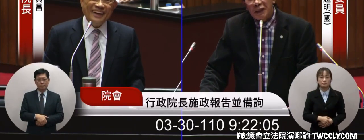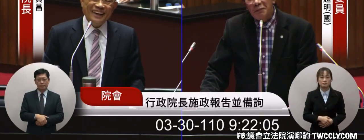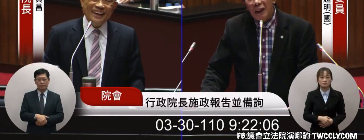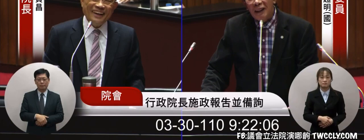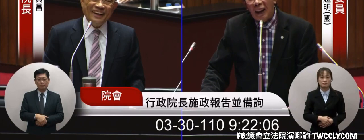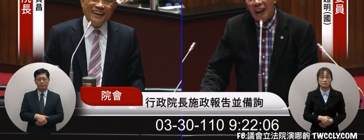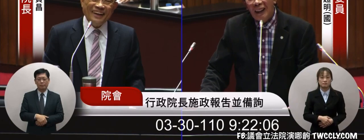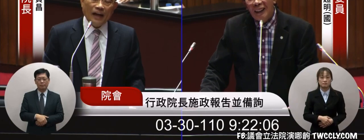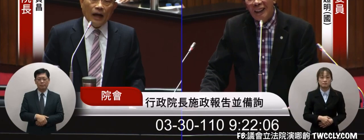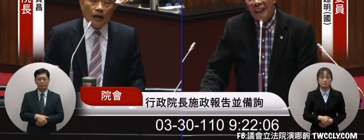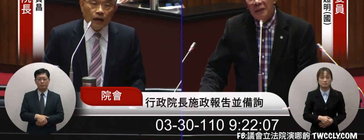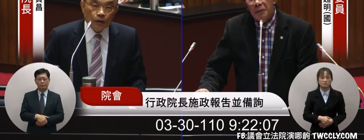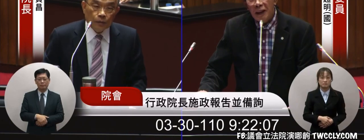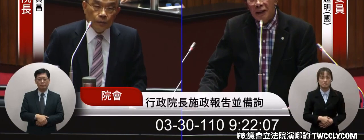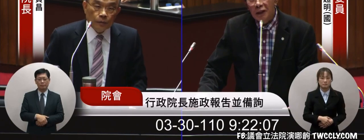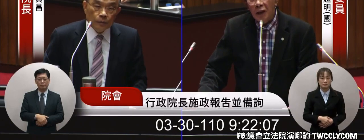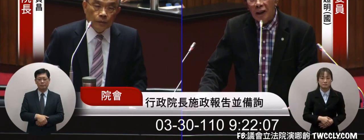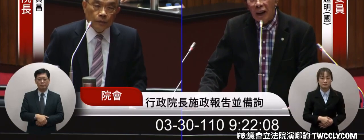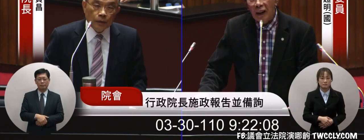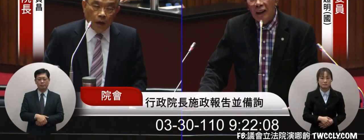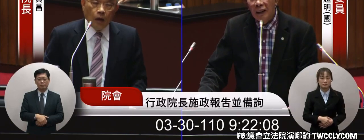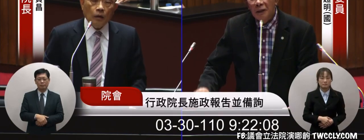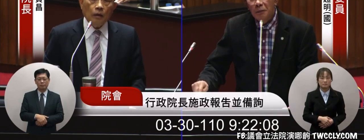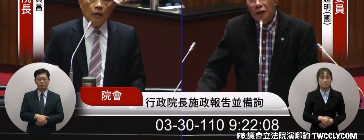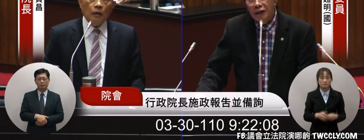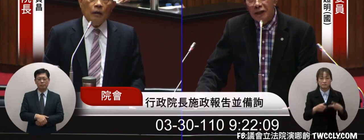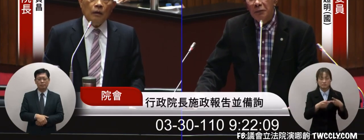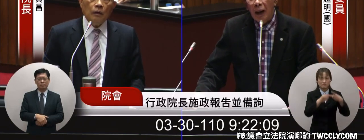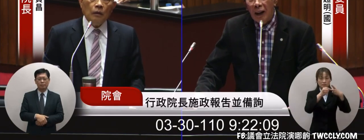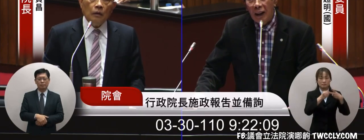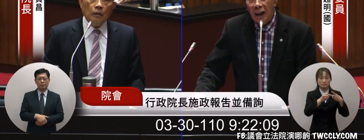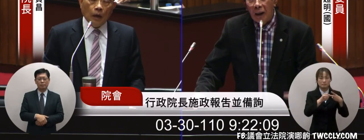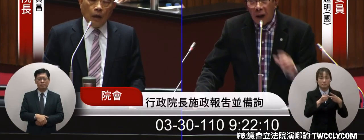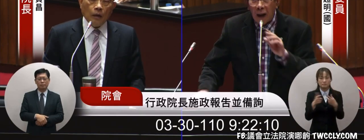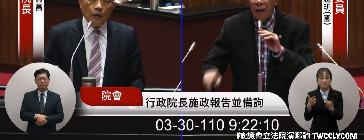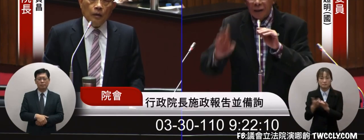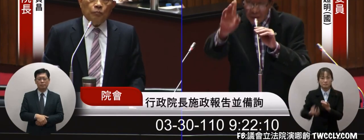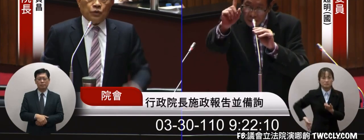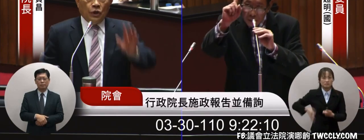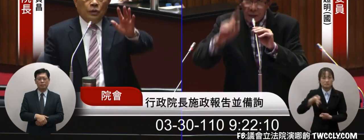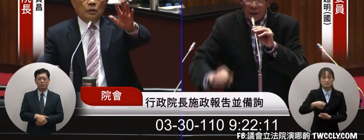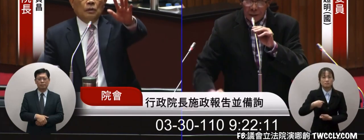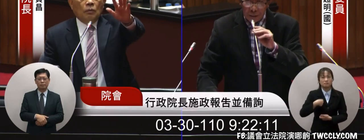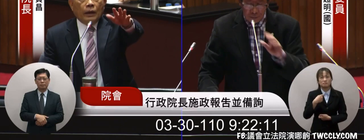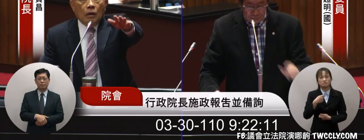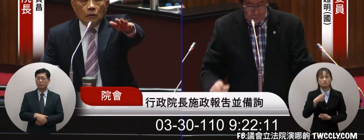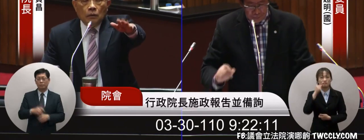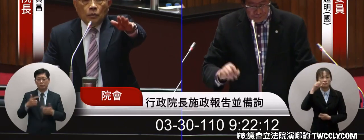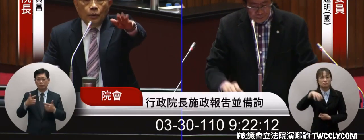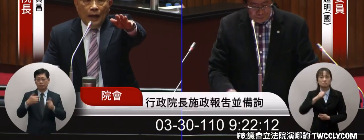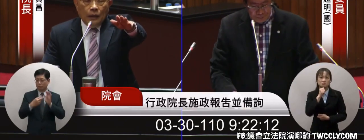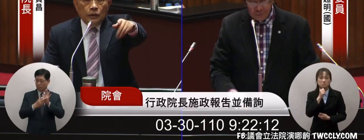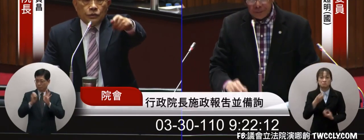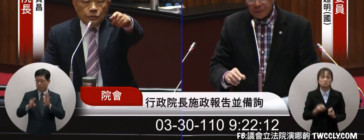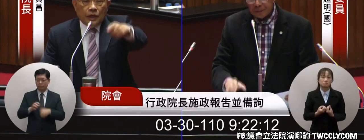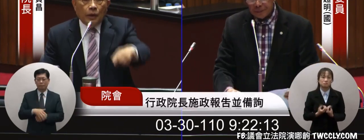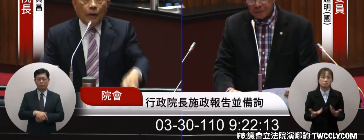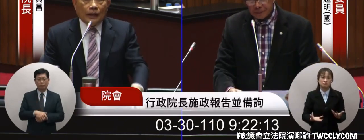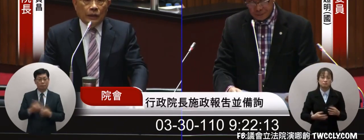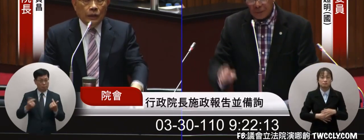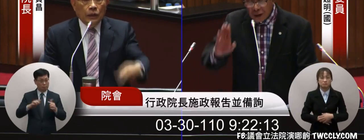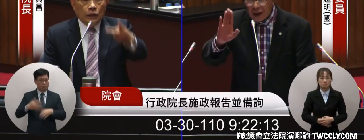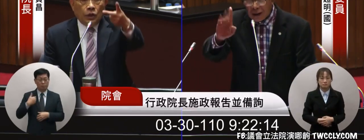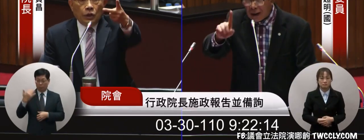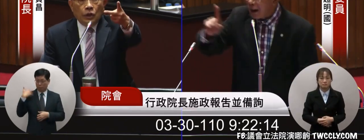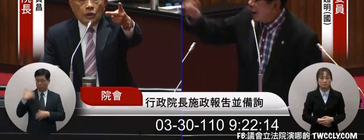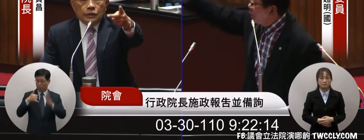請勉貼合款沒有請好不好你我跟你說委員像前衛我